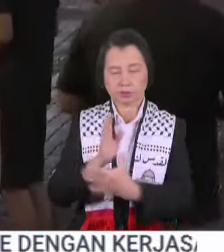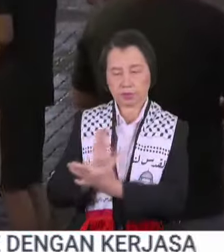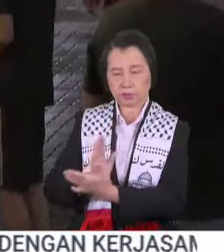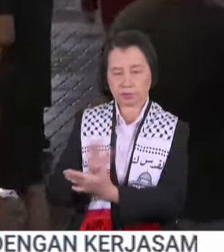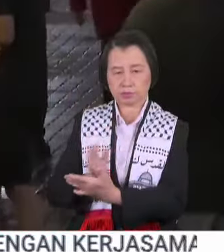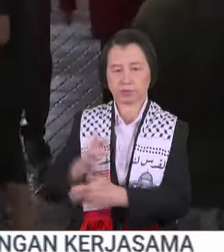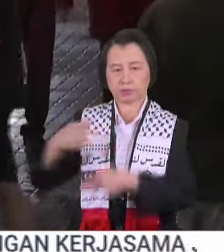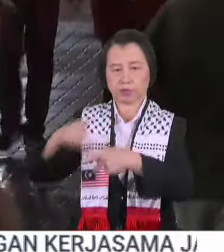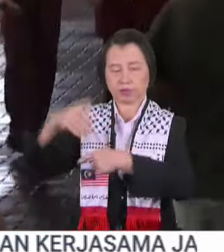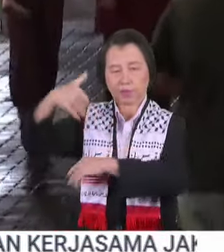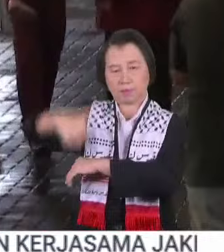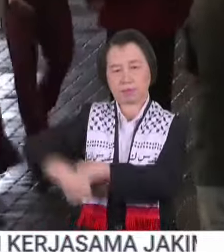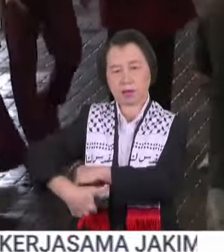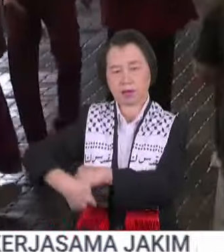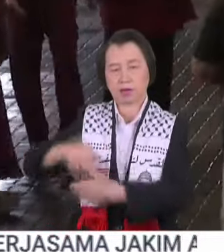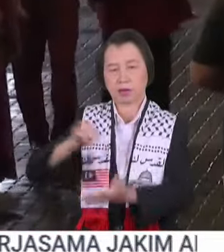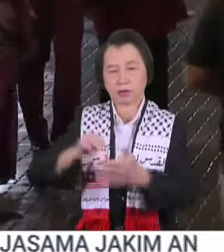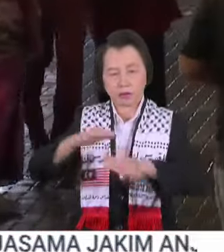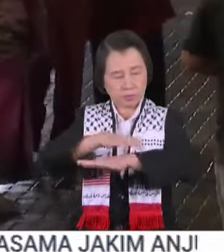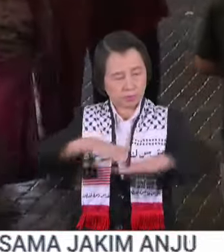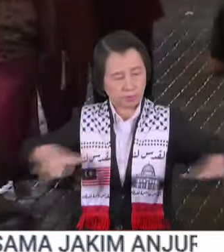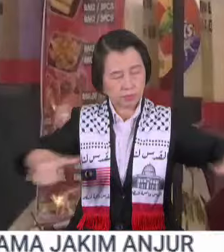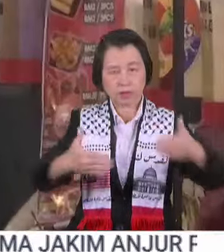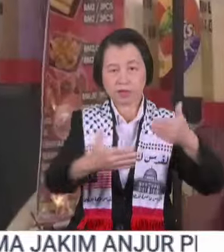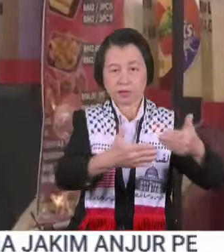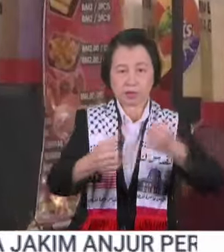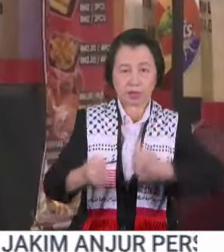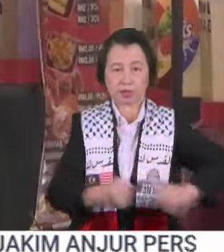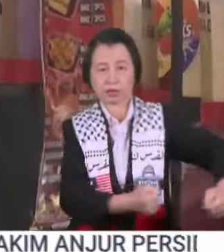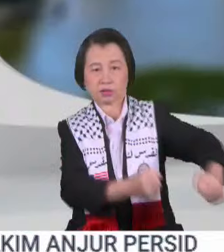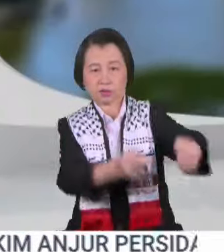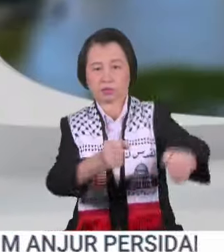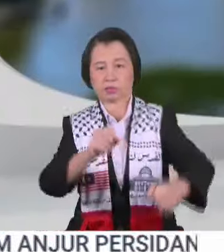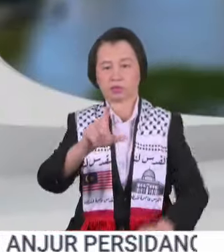pasar malam yang beroperasi di dataran tebingan Sungai Limbang.